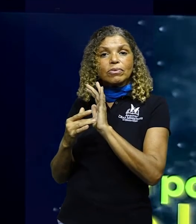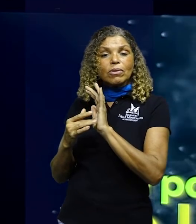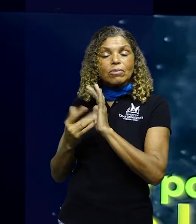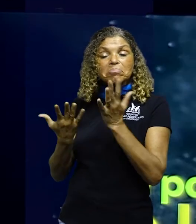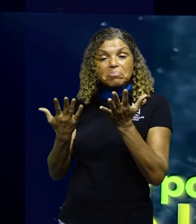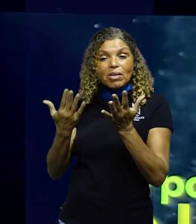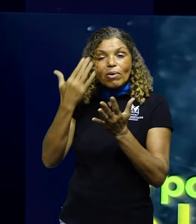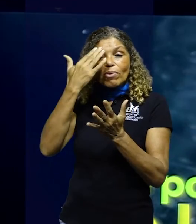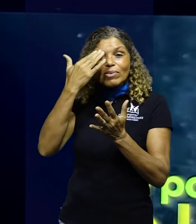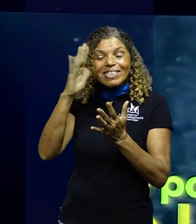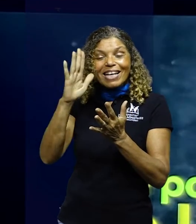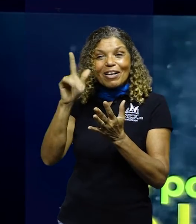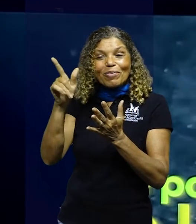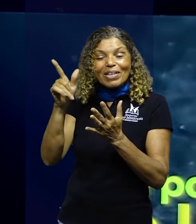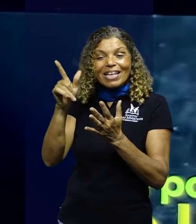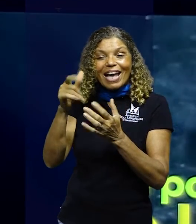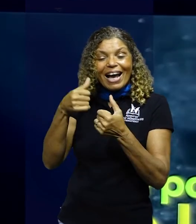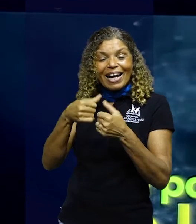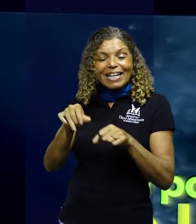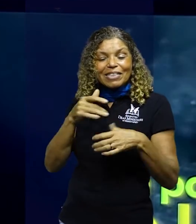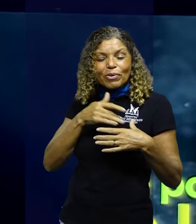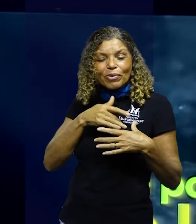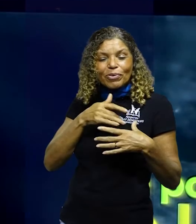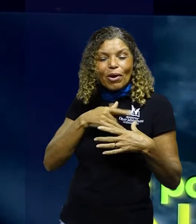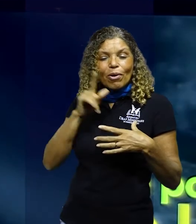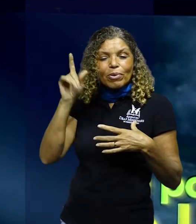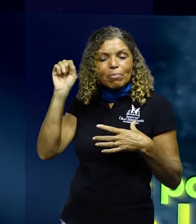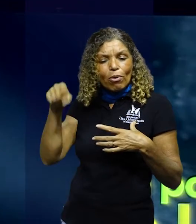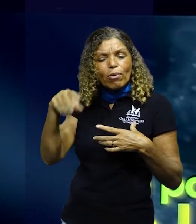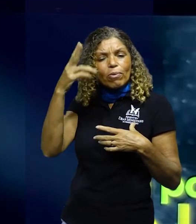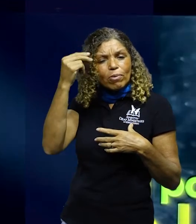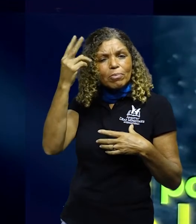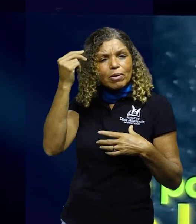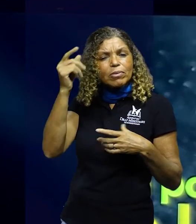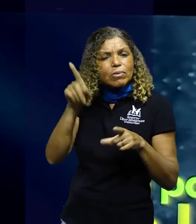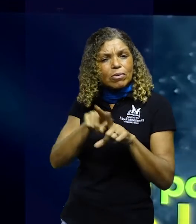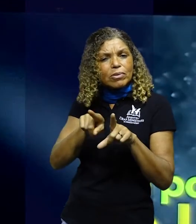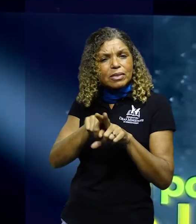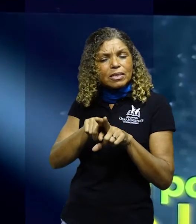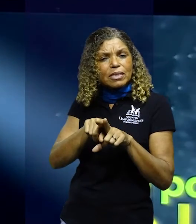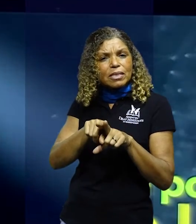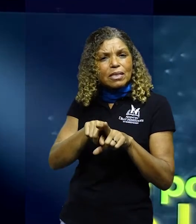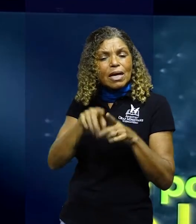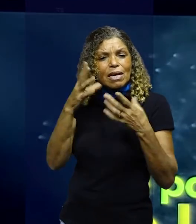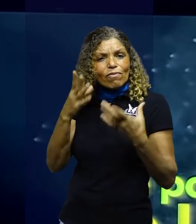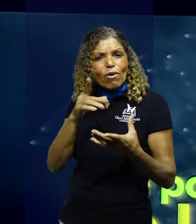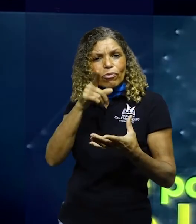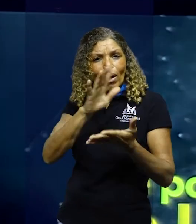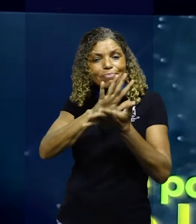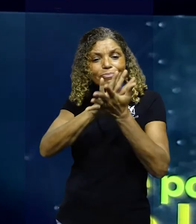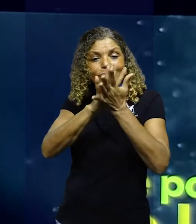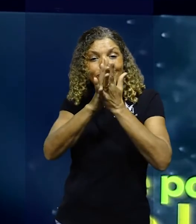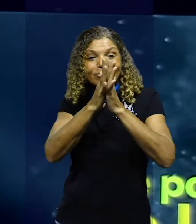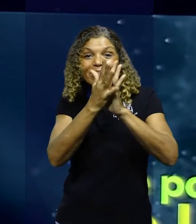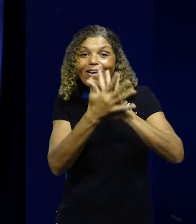nous portons dans nos cœurs est capable de nous comprendre, mais il est désireux également de nous transformer et de nous donner la